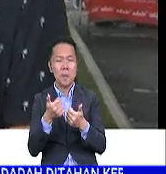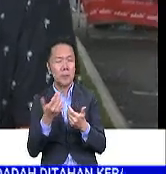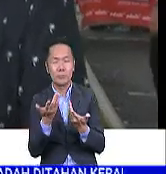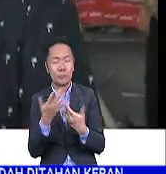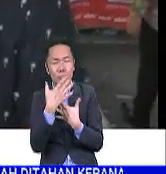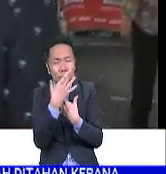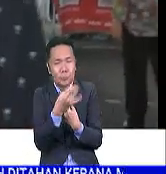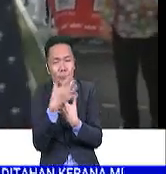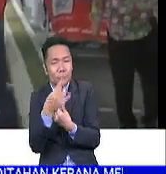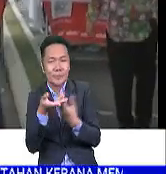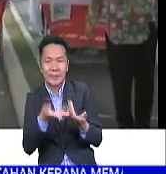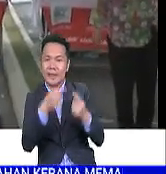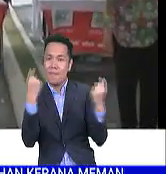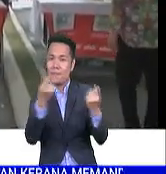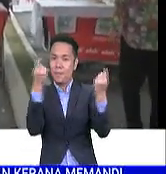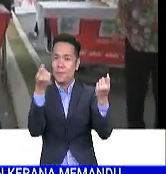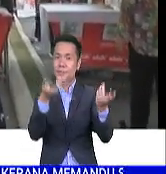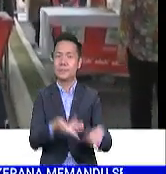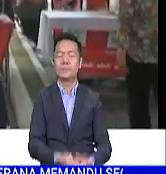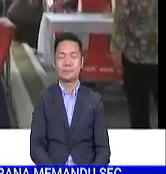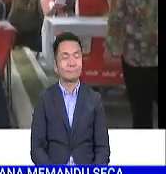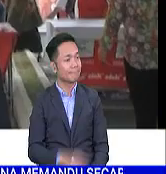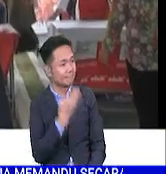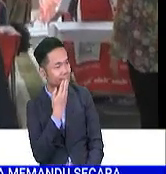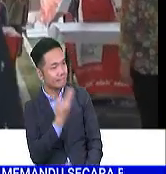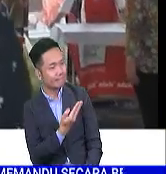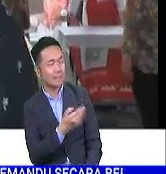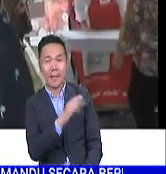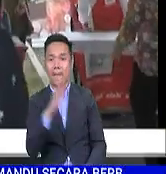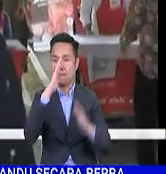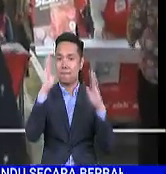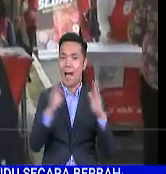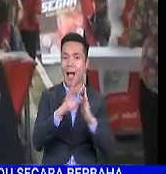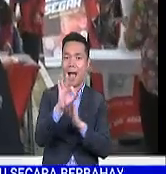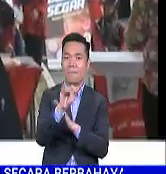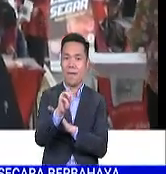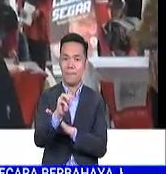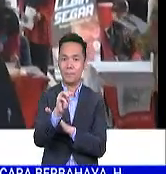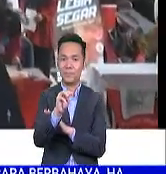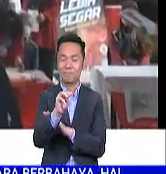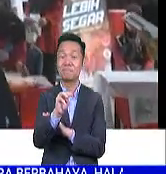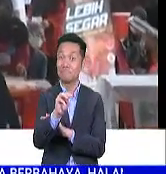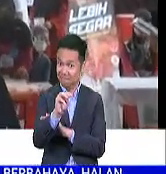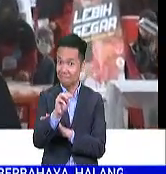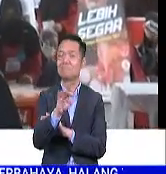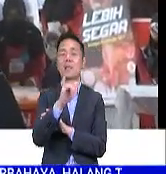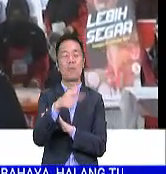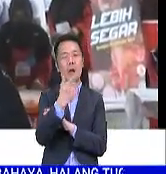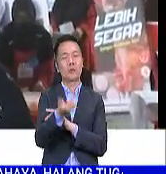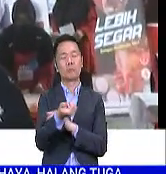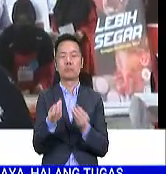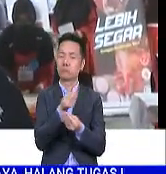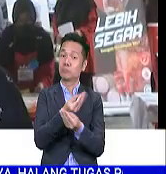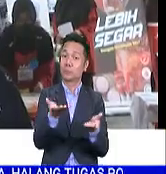ini berlangsung. Okey, terima kasih pihak Pahang FM kerana menjadi penyiar rasmi dan menjalinkan